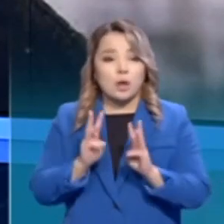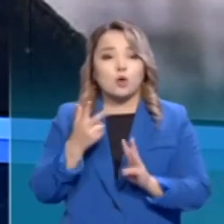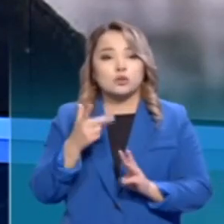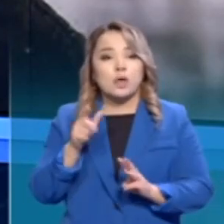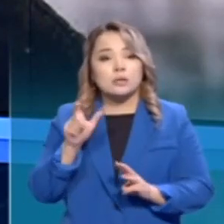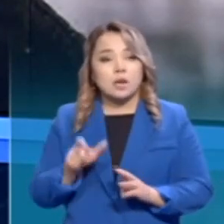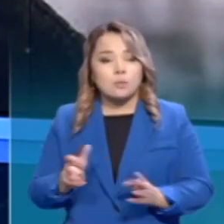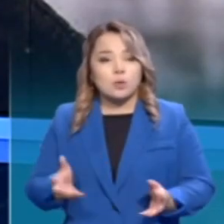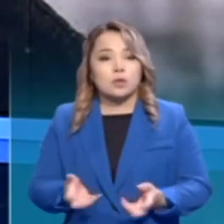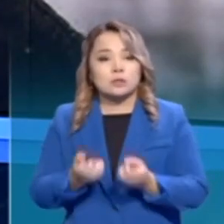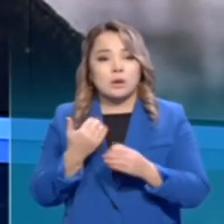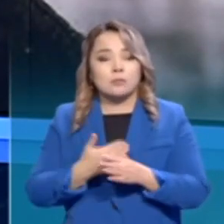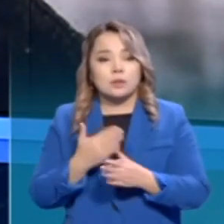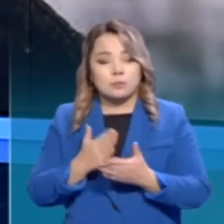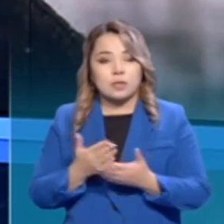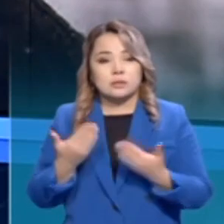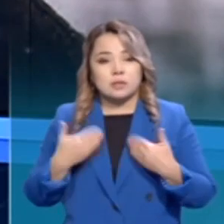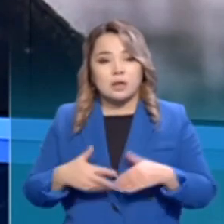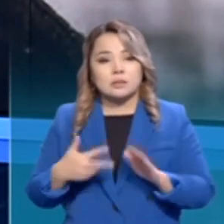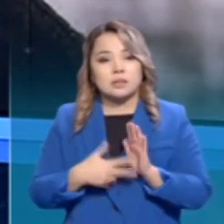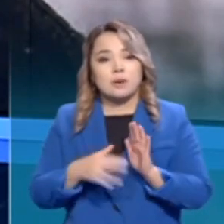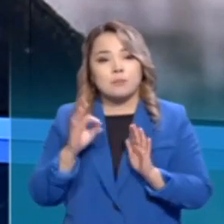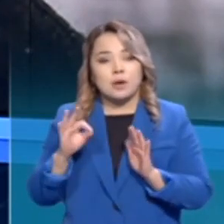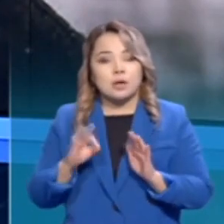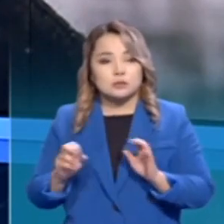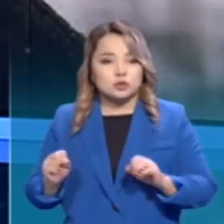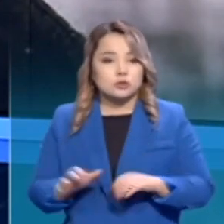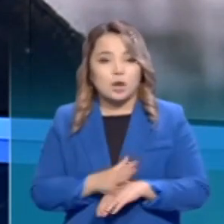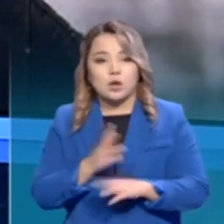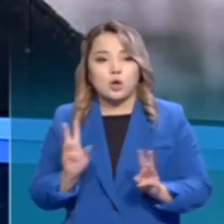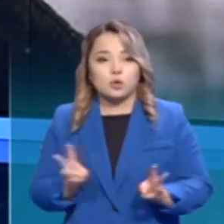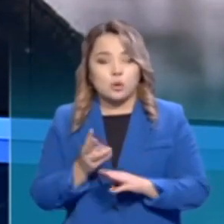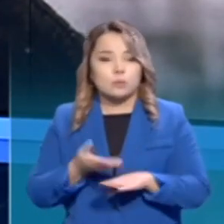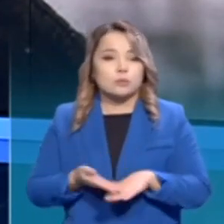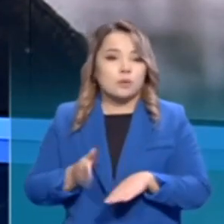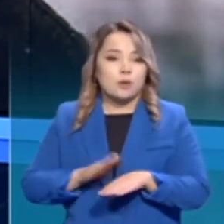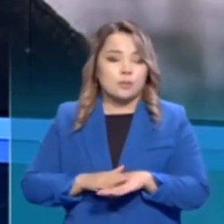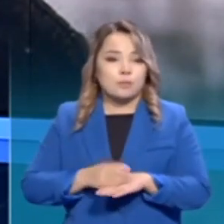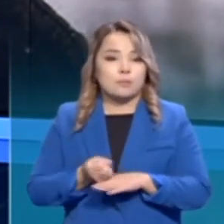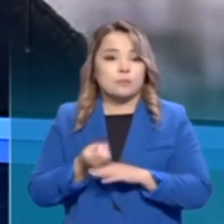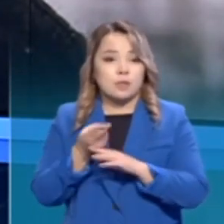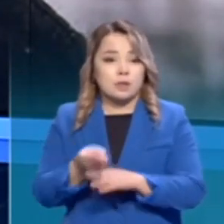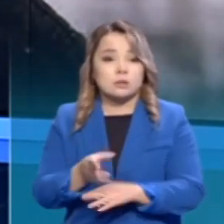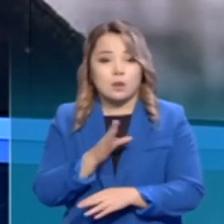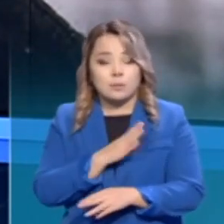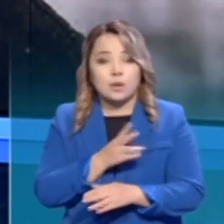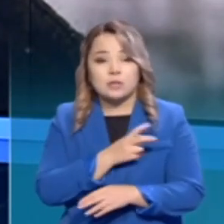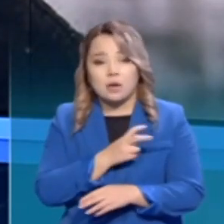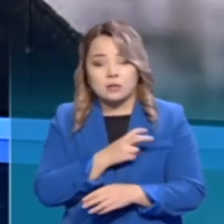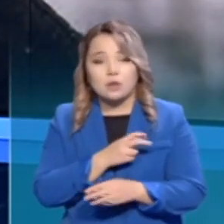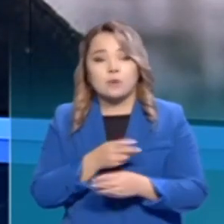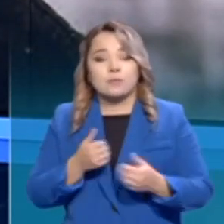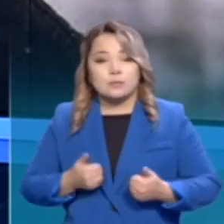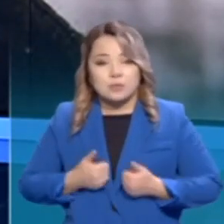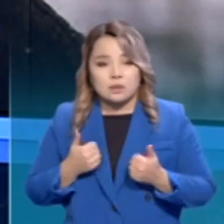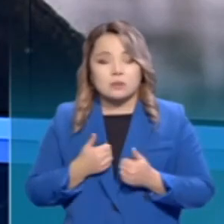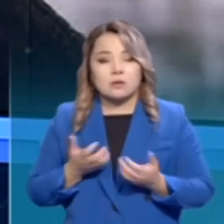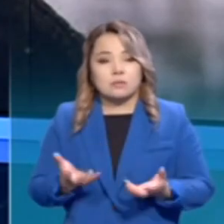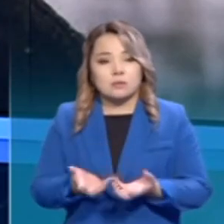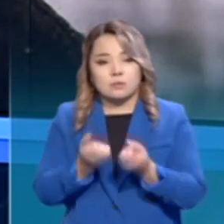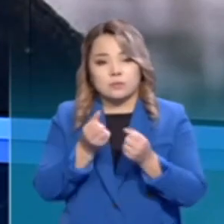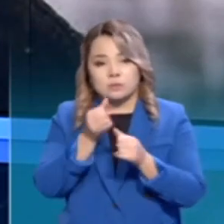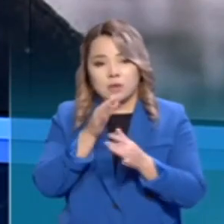адамды құтқарып қалған. Бірақ денесін 80% күйік шалып, жансақтау бөлімінде жатқызылды. Дәрігерлер қанша күрескенімен